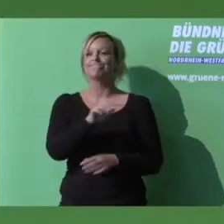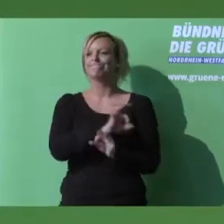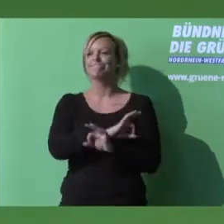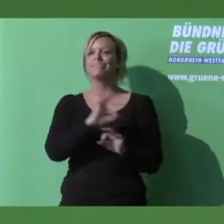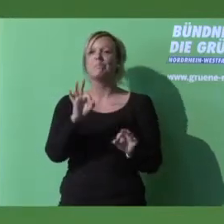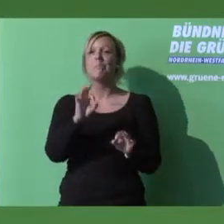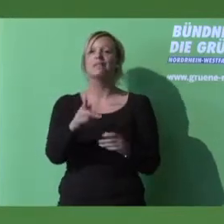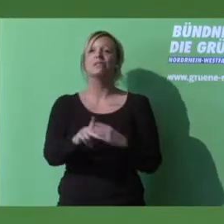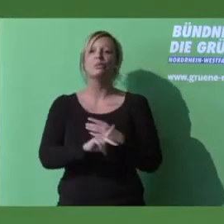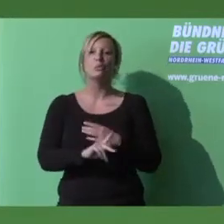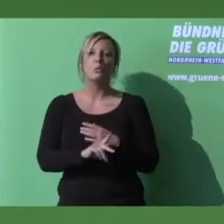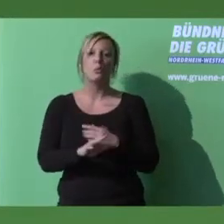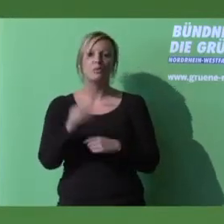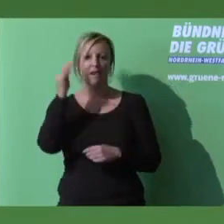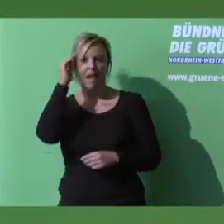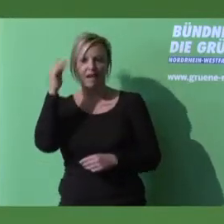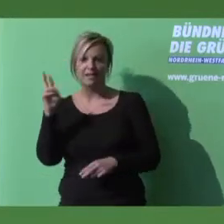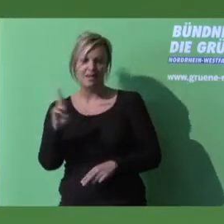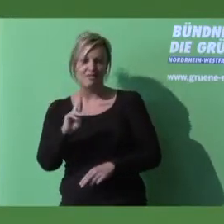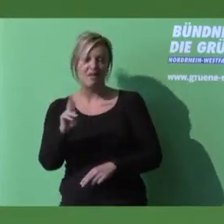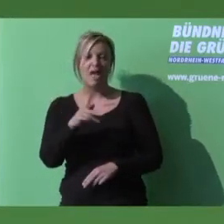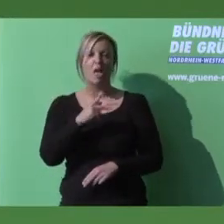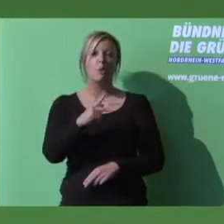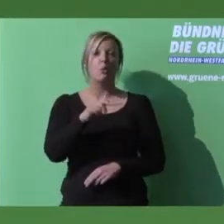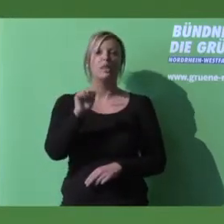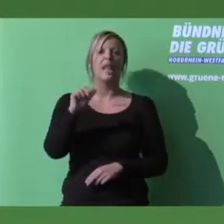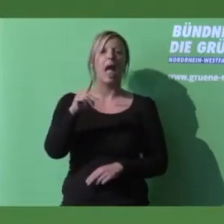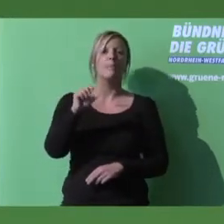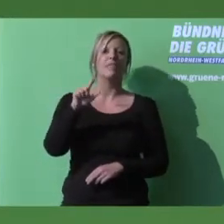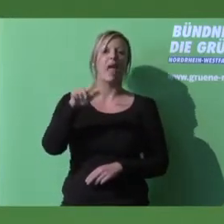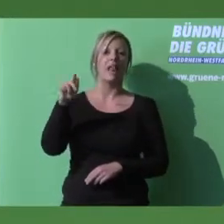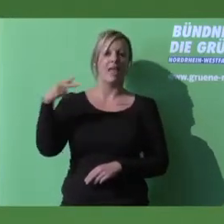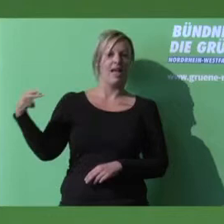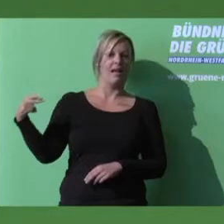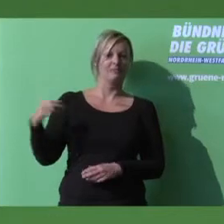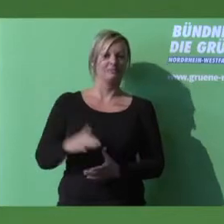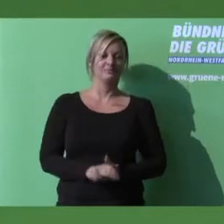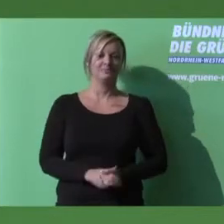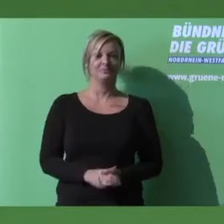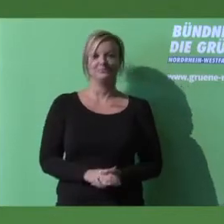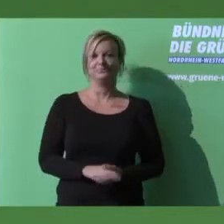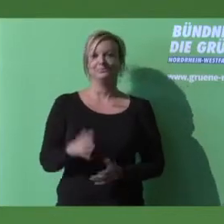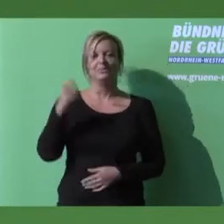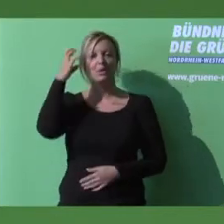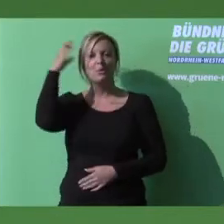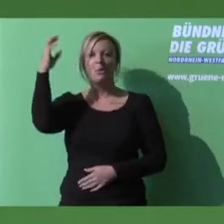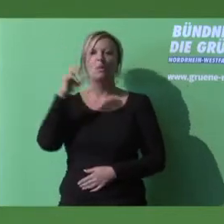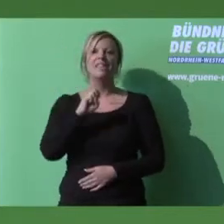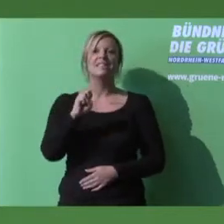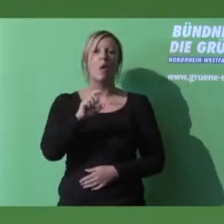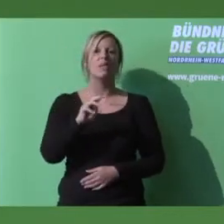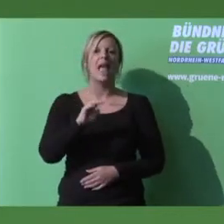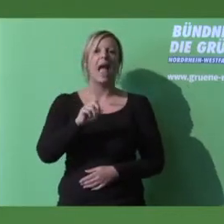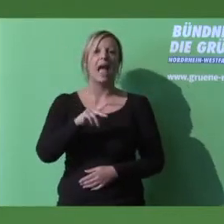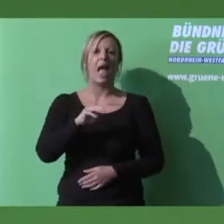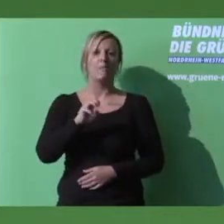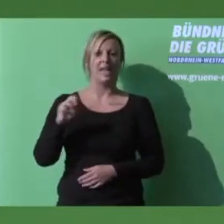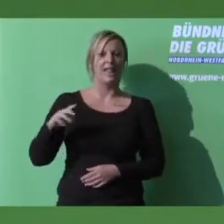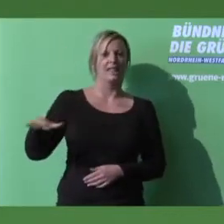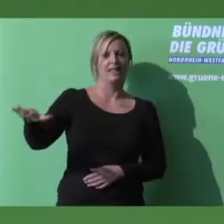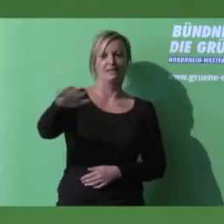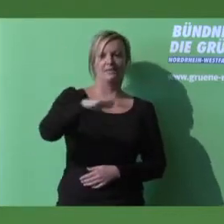der Angela, das ist der König Abdallah. Das ist der König von Saudi-Arabien. Das ist jenes